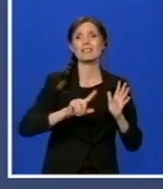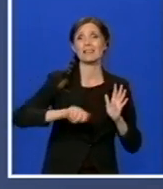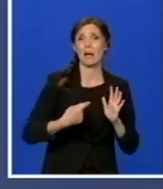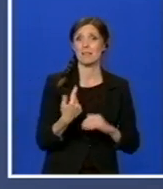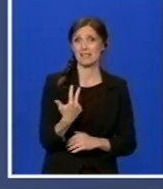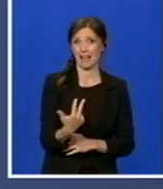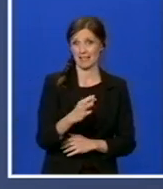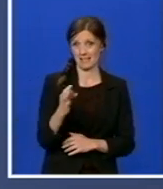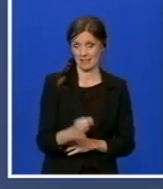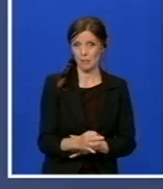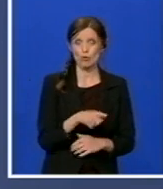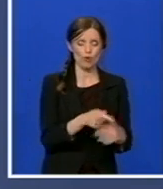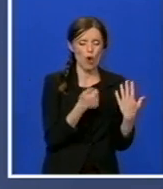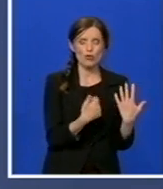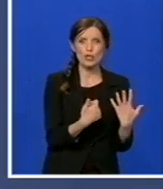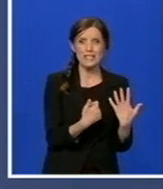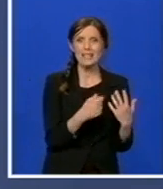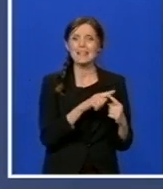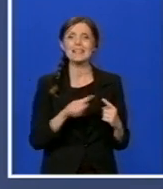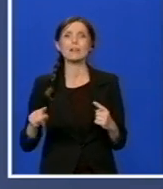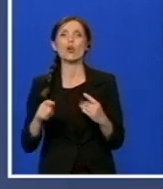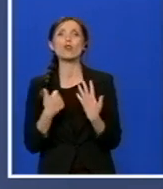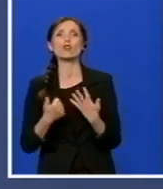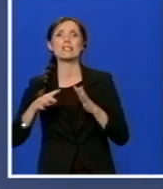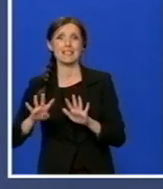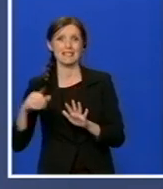17,3%, od 60 do 69 godina